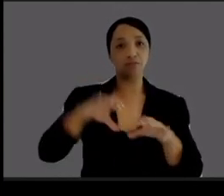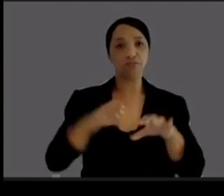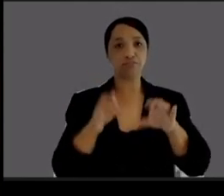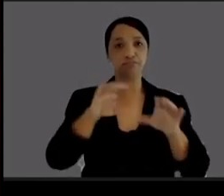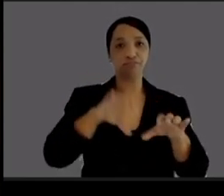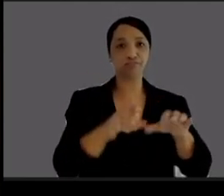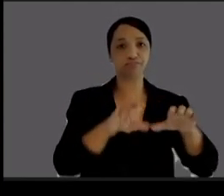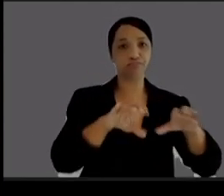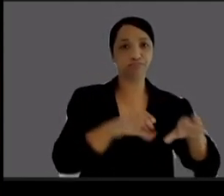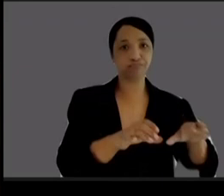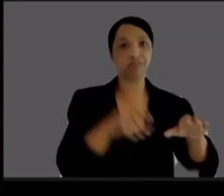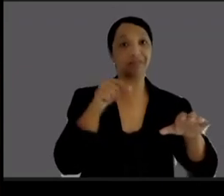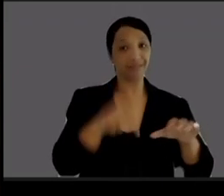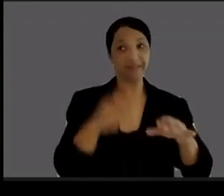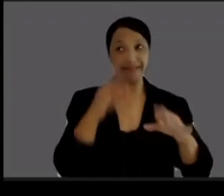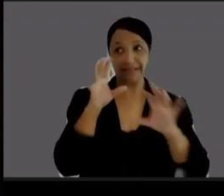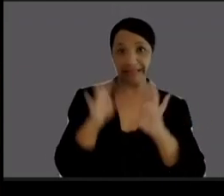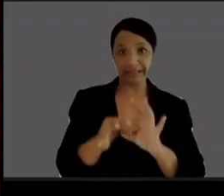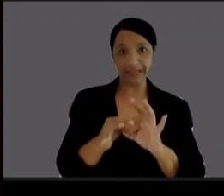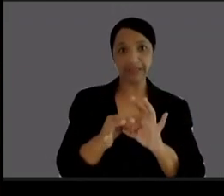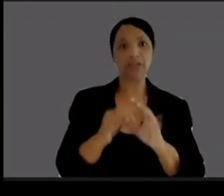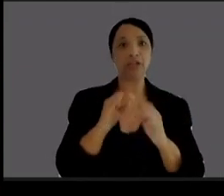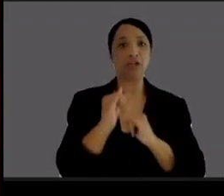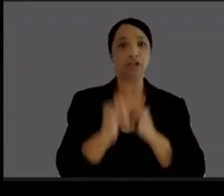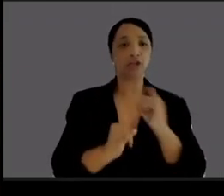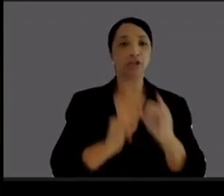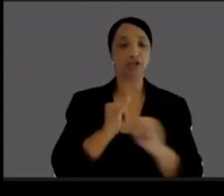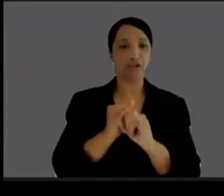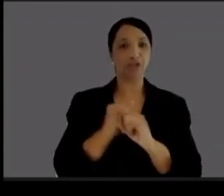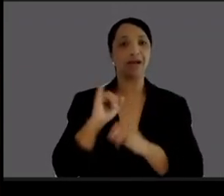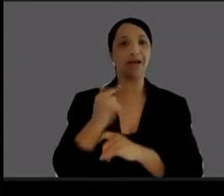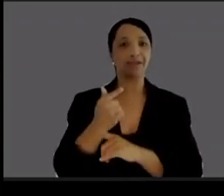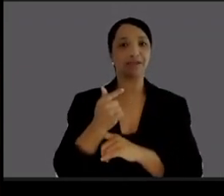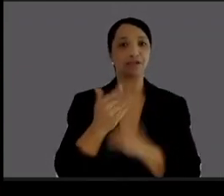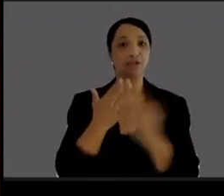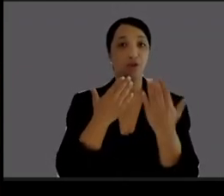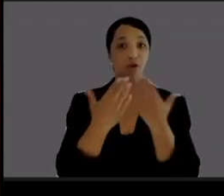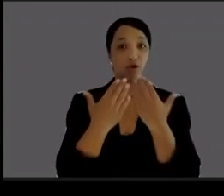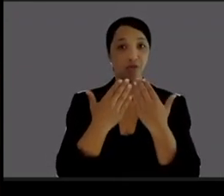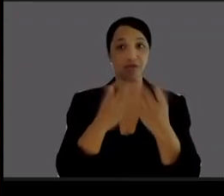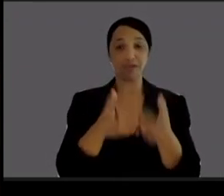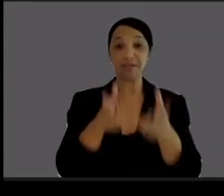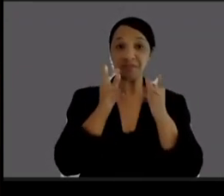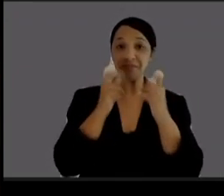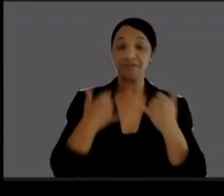ふさわしいデジタル歌舞伎のパーフォーマンスを是非お楽しみ